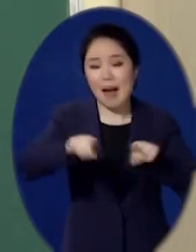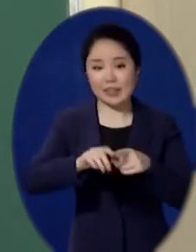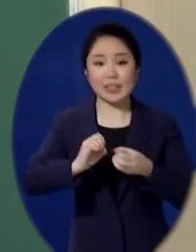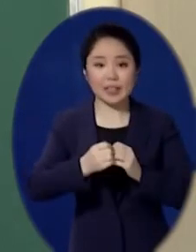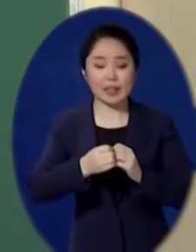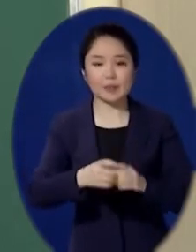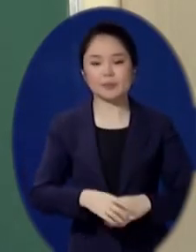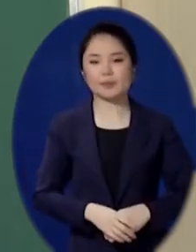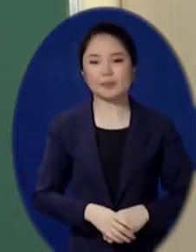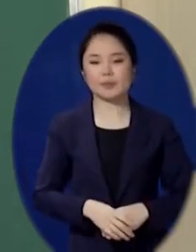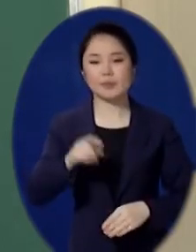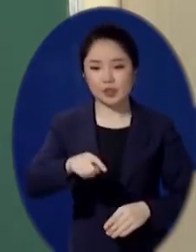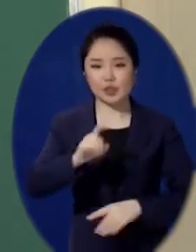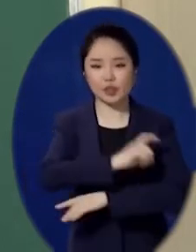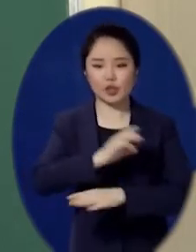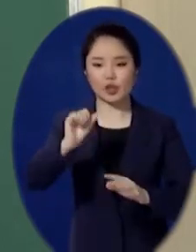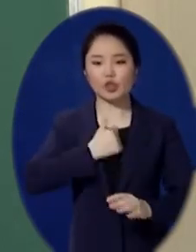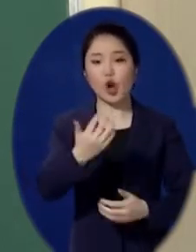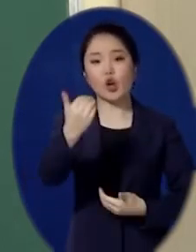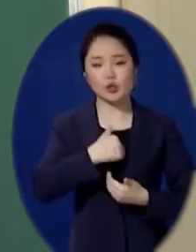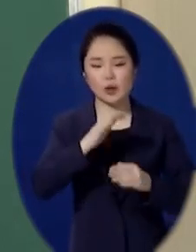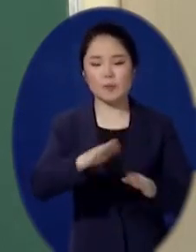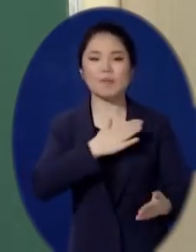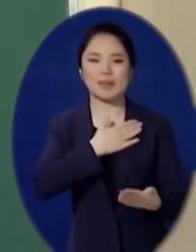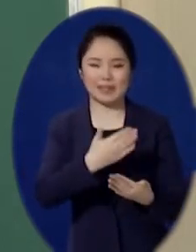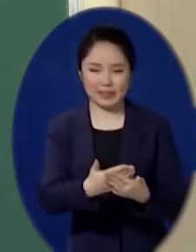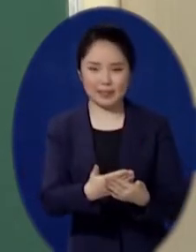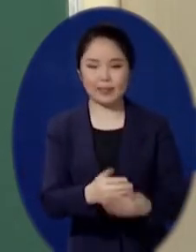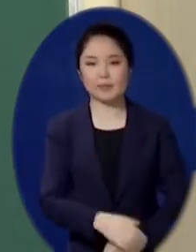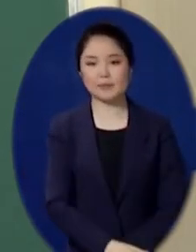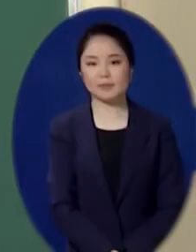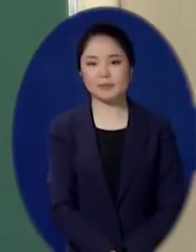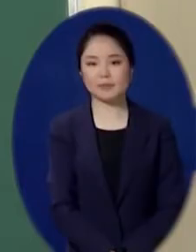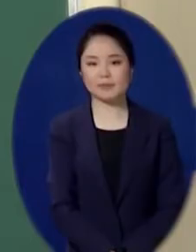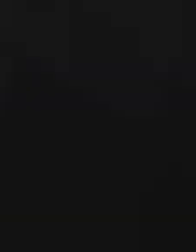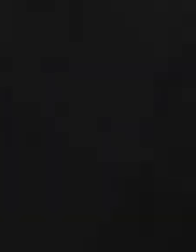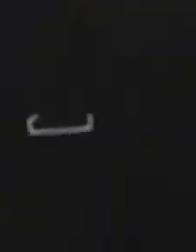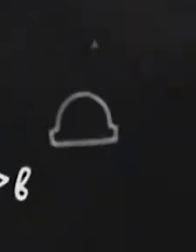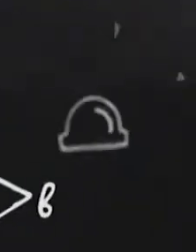үзүүлээрэй. За, ингээд хичээлд идэвхтэй оролцсон хүүхдүүдэд маш их баярлалаа.